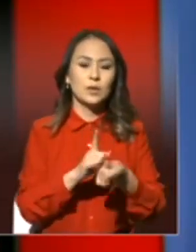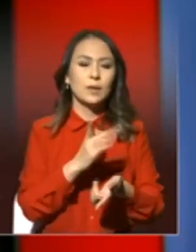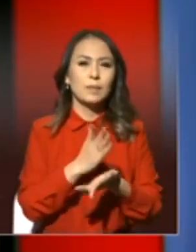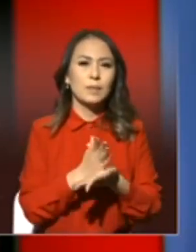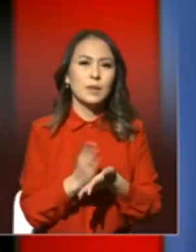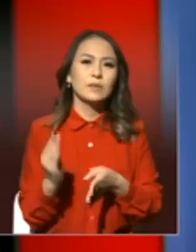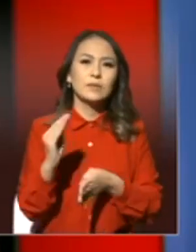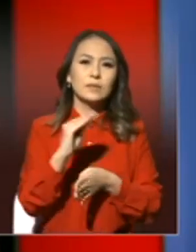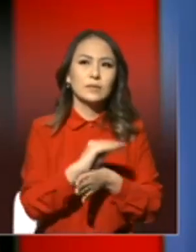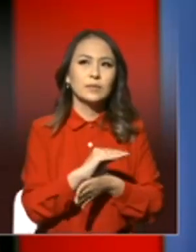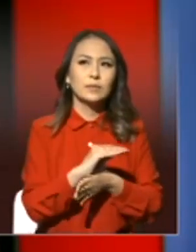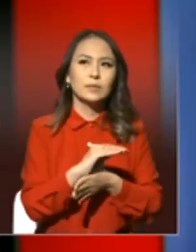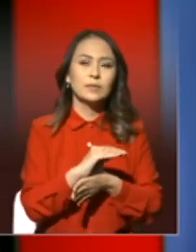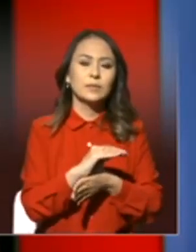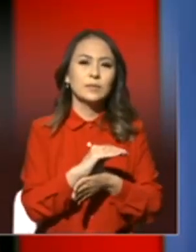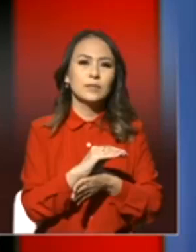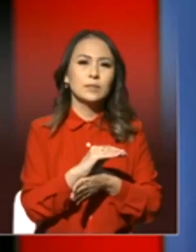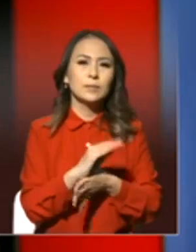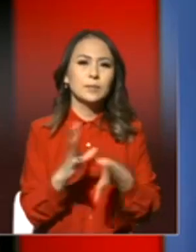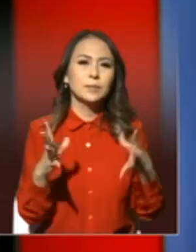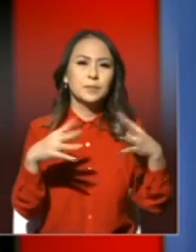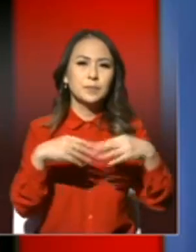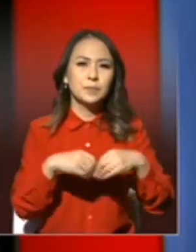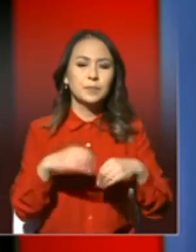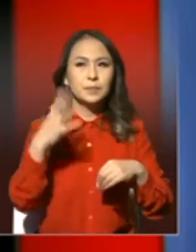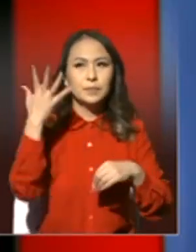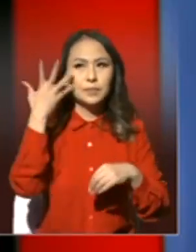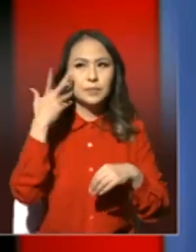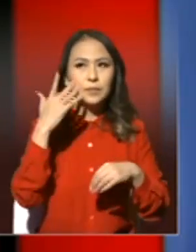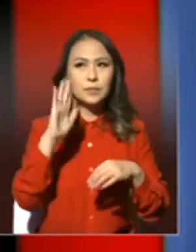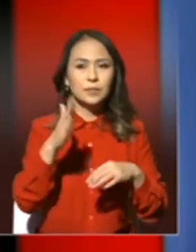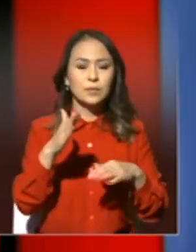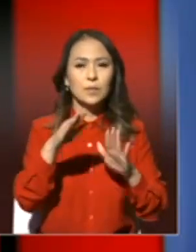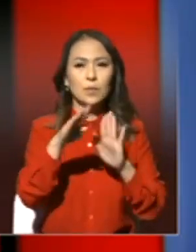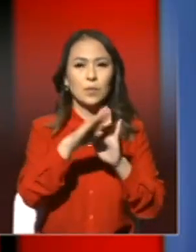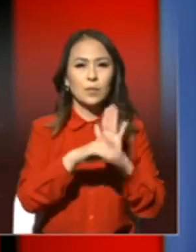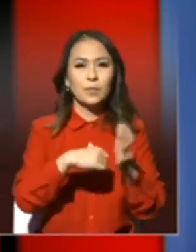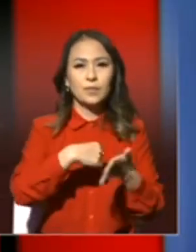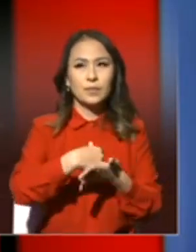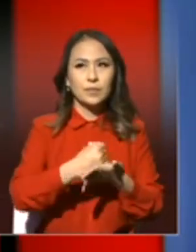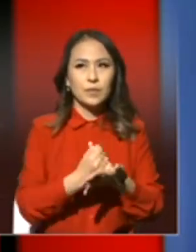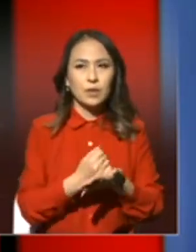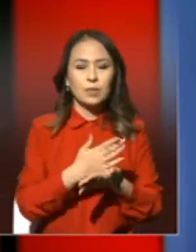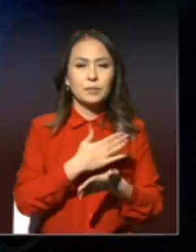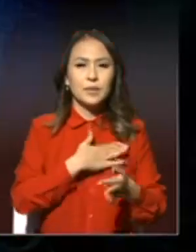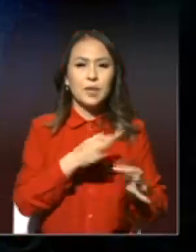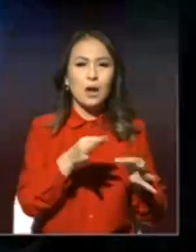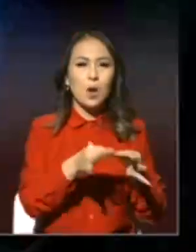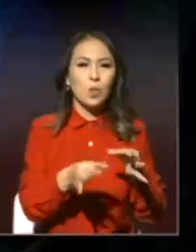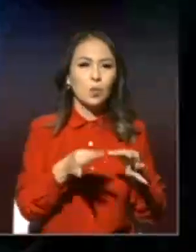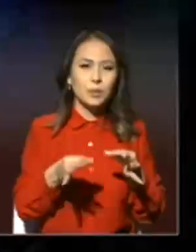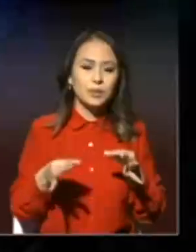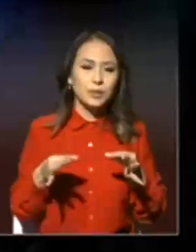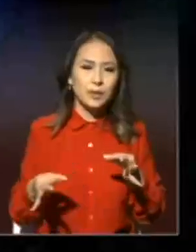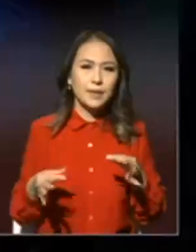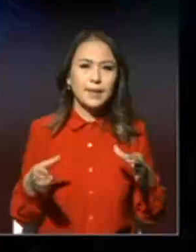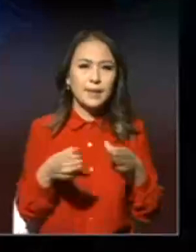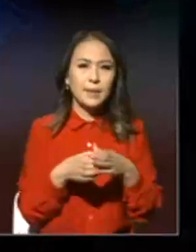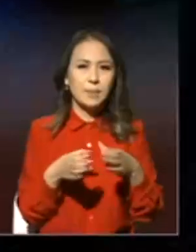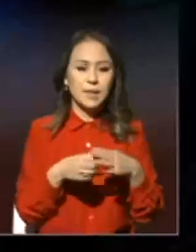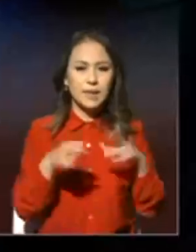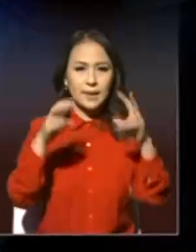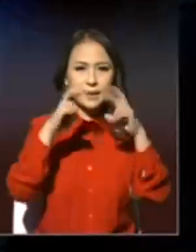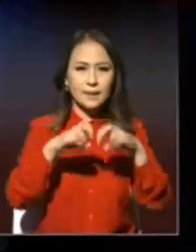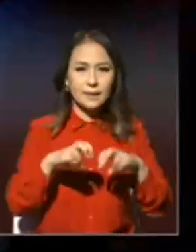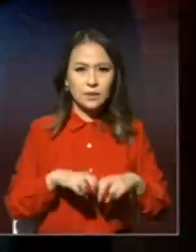Қазір өкіметте бір күнде бекілген соң біздің комитеттің ережесі бекіледі. Содан кейін біздің аумақтағы департаменттер тексеруге